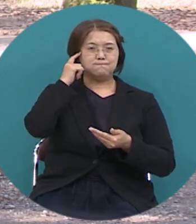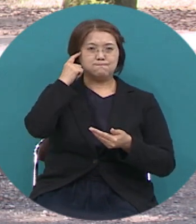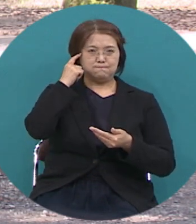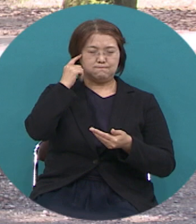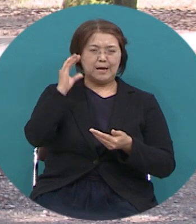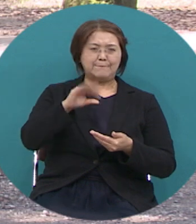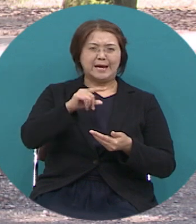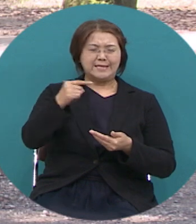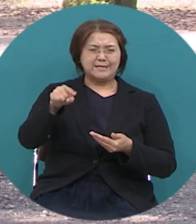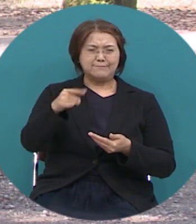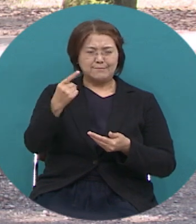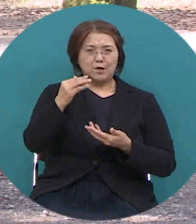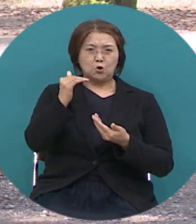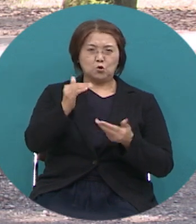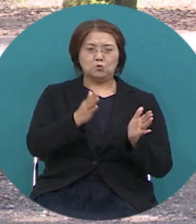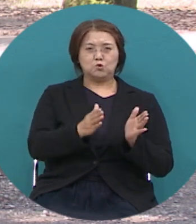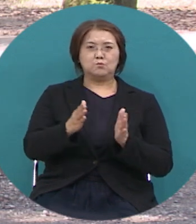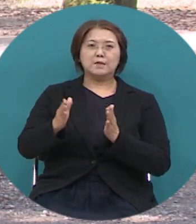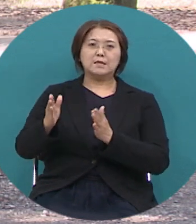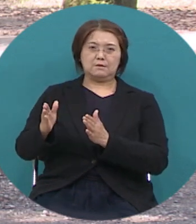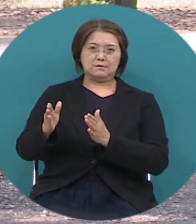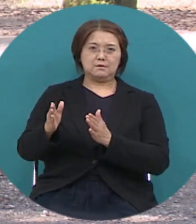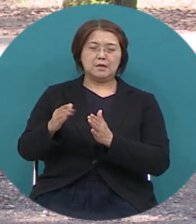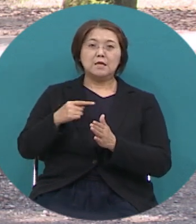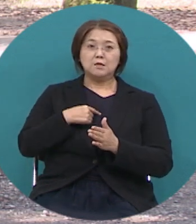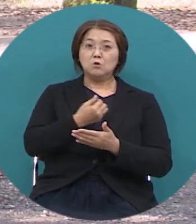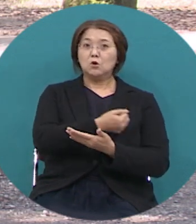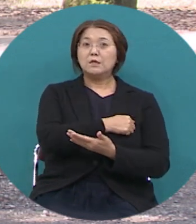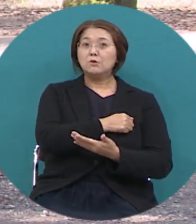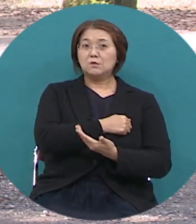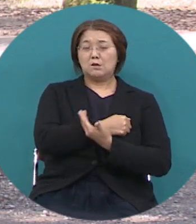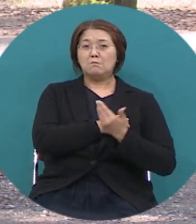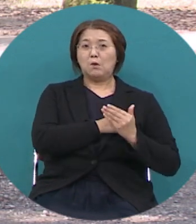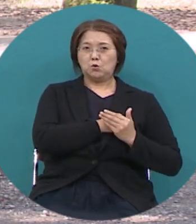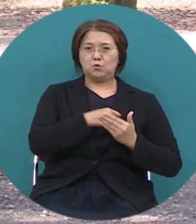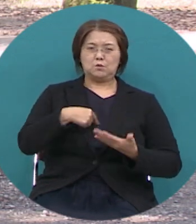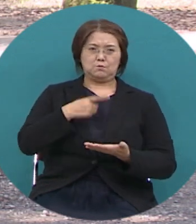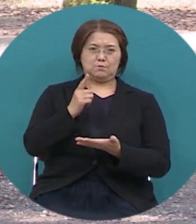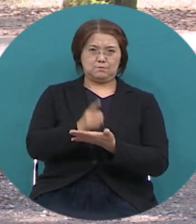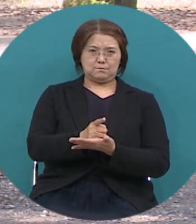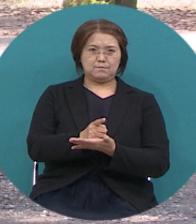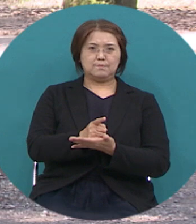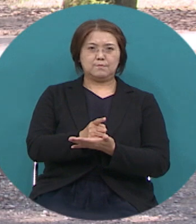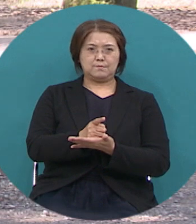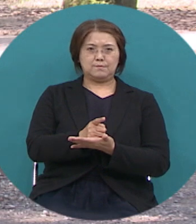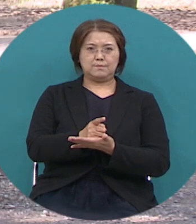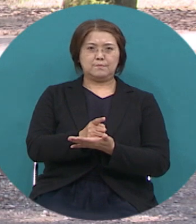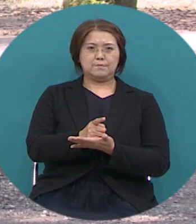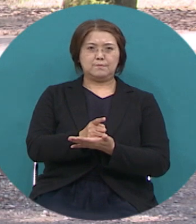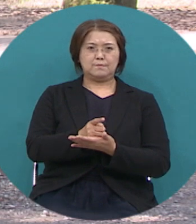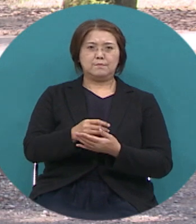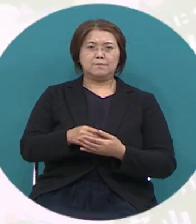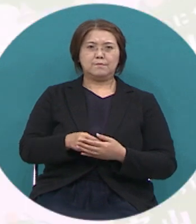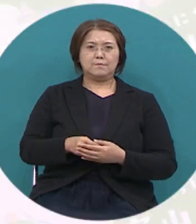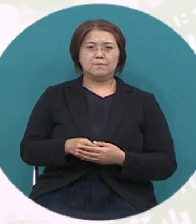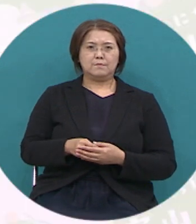万が一の時に備えましょう。自分の命を守れるのは自分自身です。